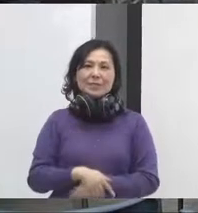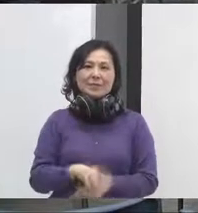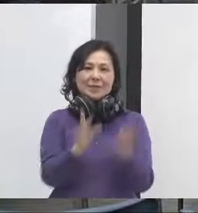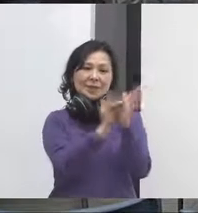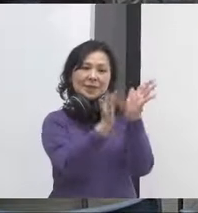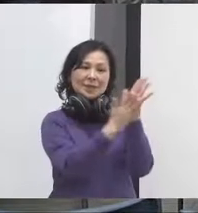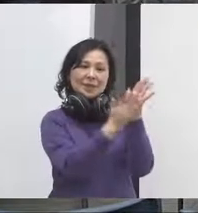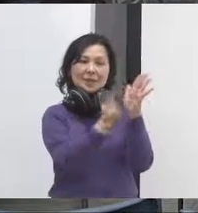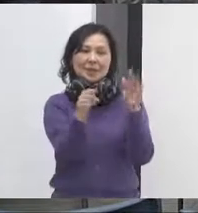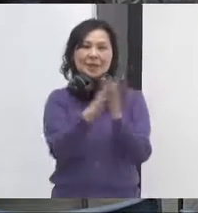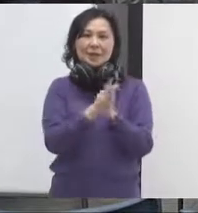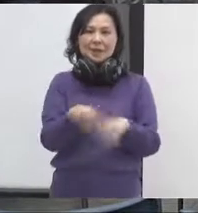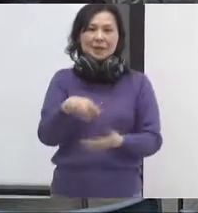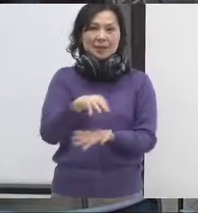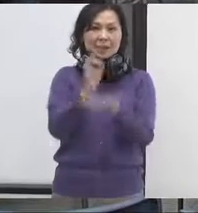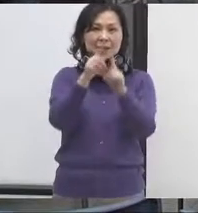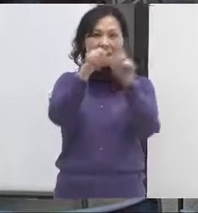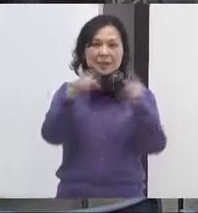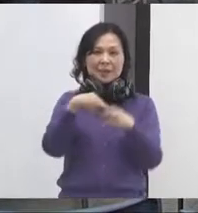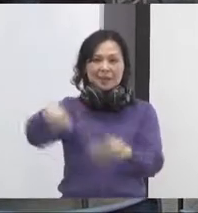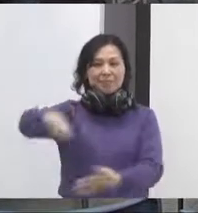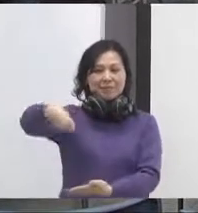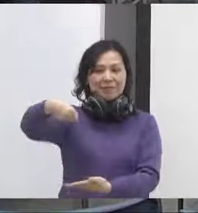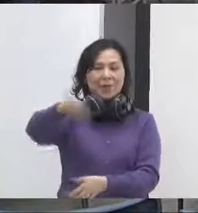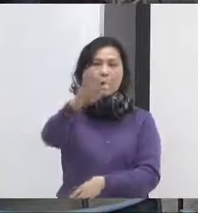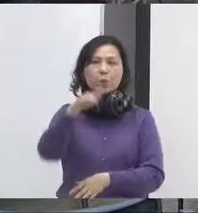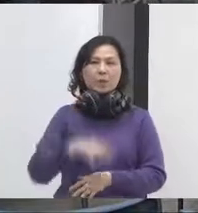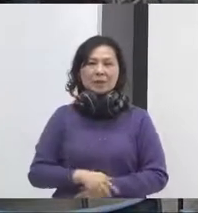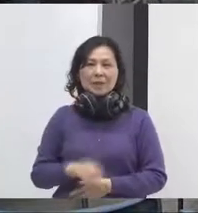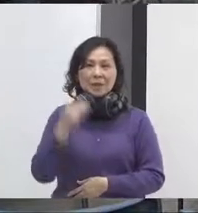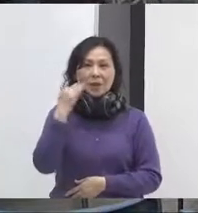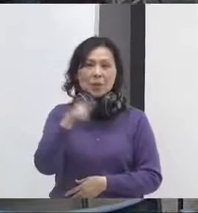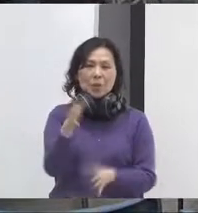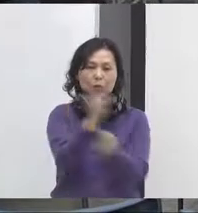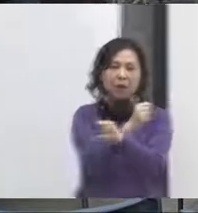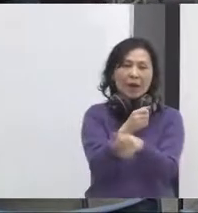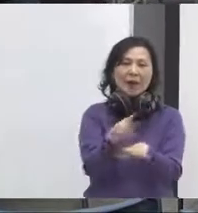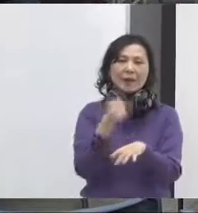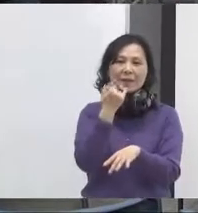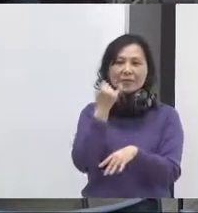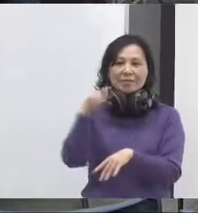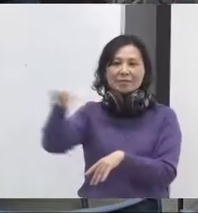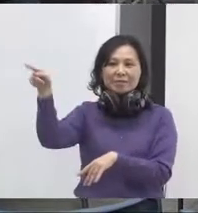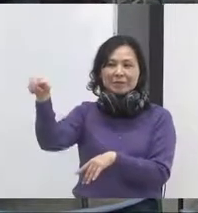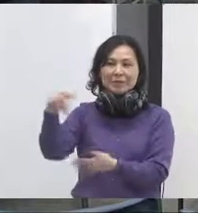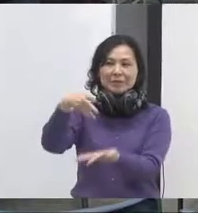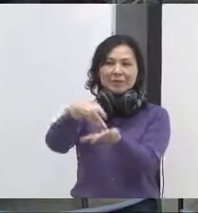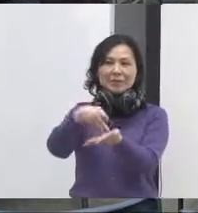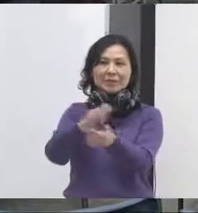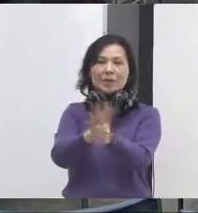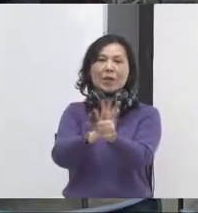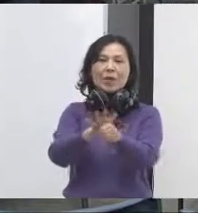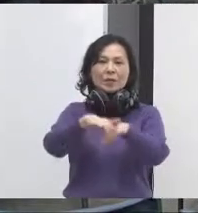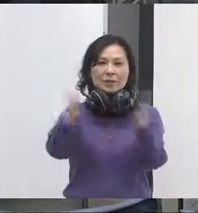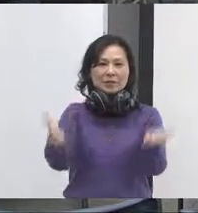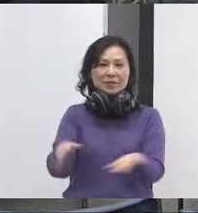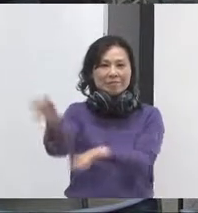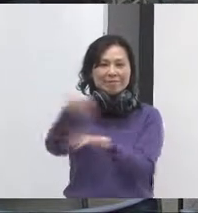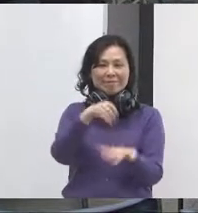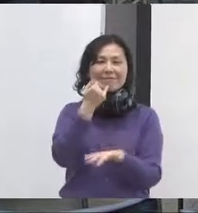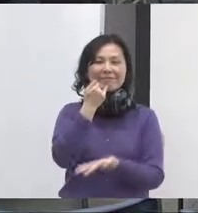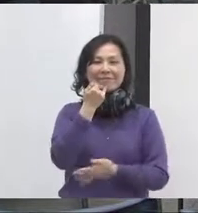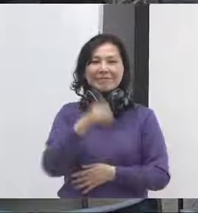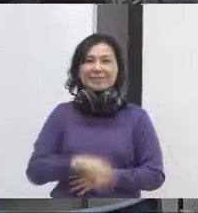和提案單都在你們的小貓袋裡面那如果他不小心遺失的話那就可以直接到我們的報道處來去拿